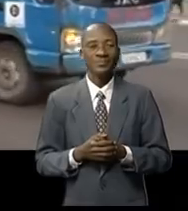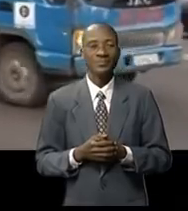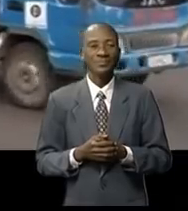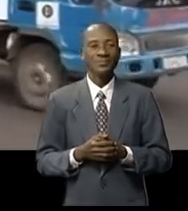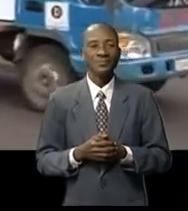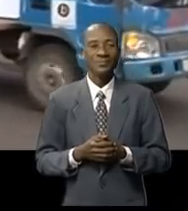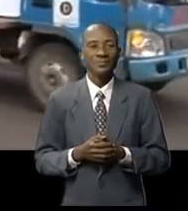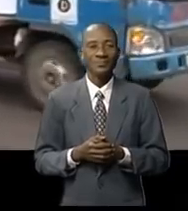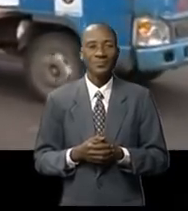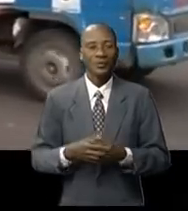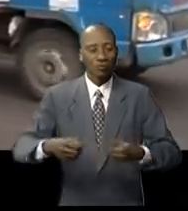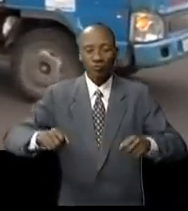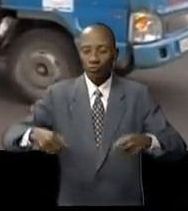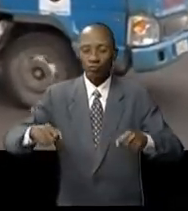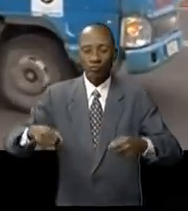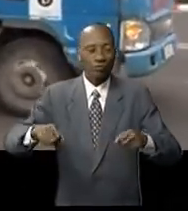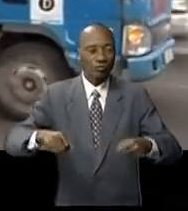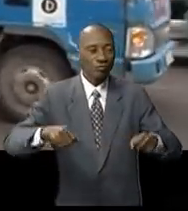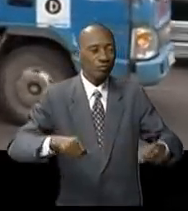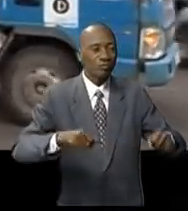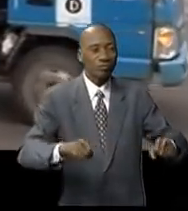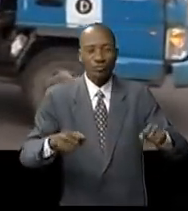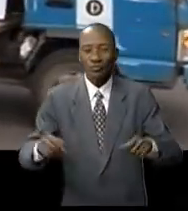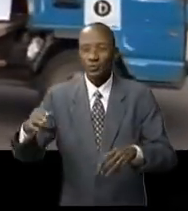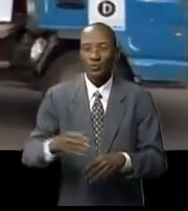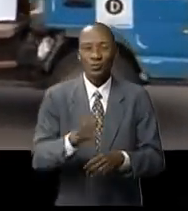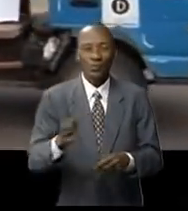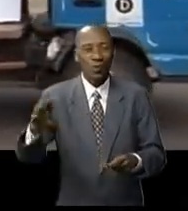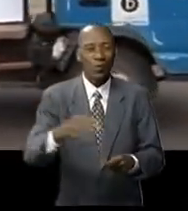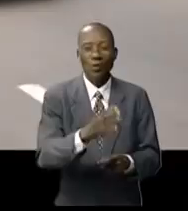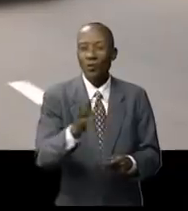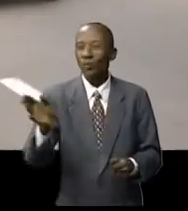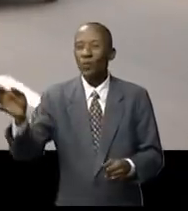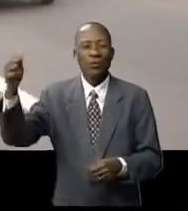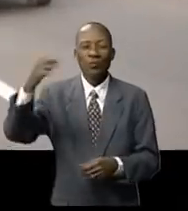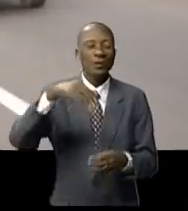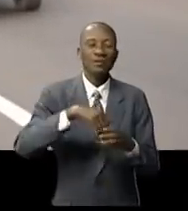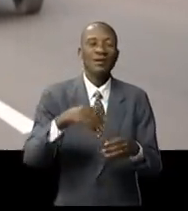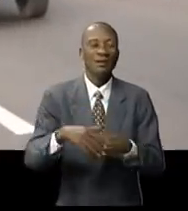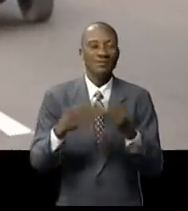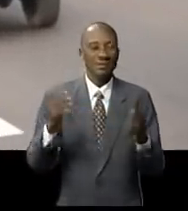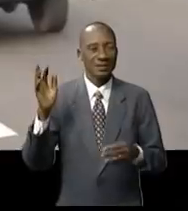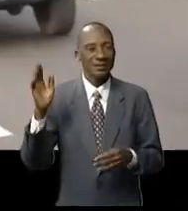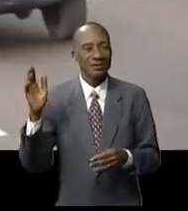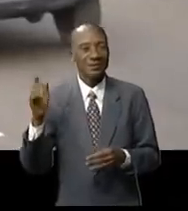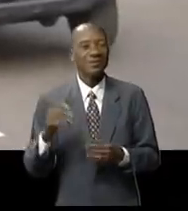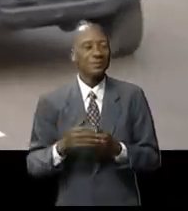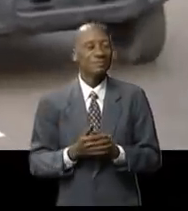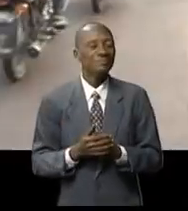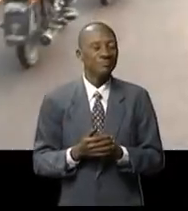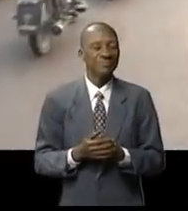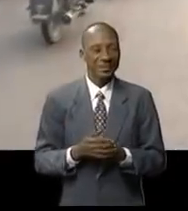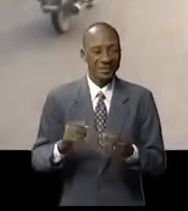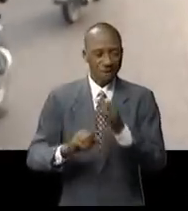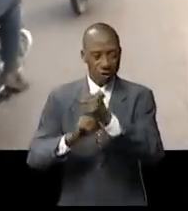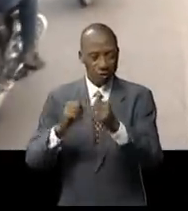Cette caravane motorisée organisée par la Coordination pour les changements des mentalités, CCM, l'une des structures de la présidence de la